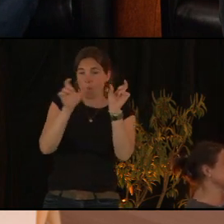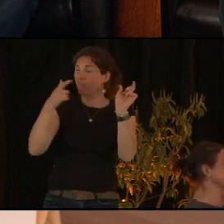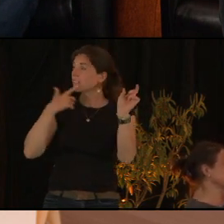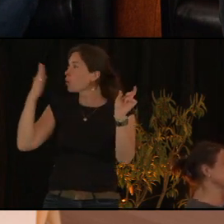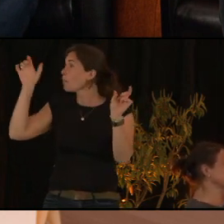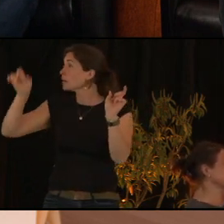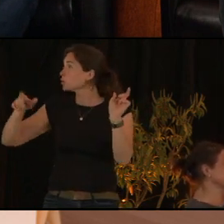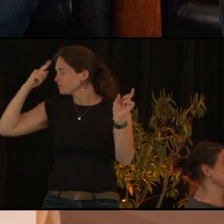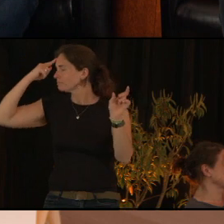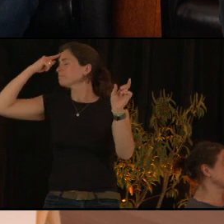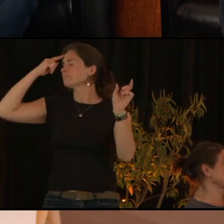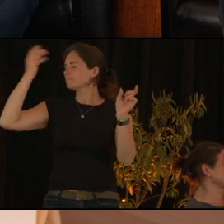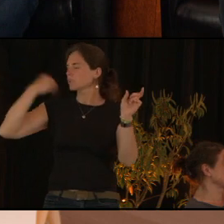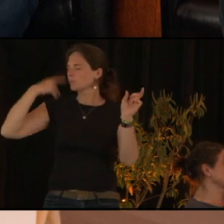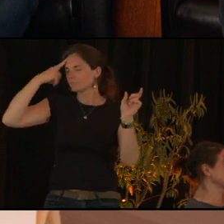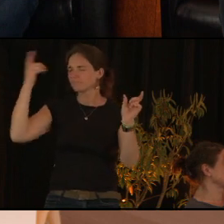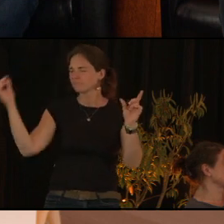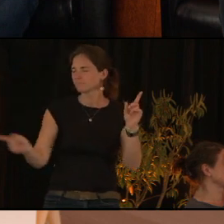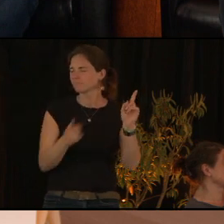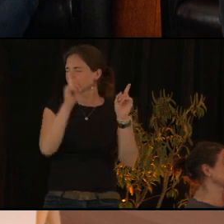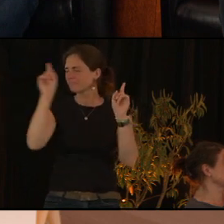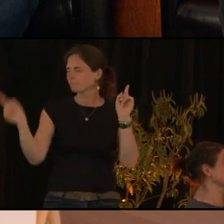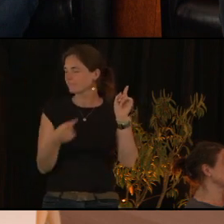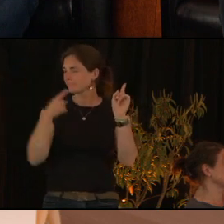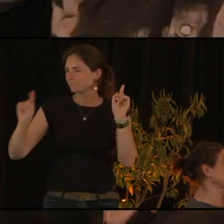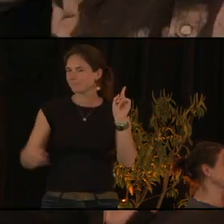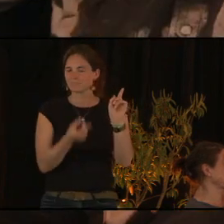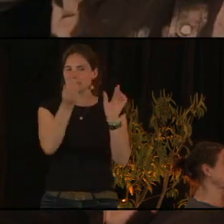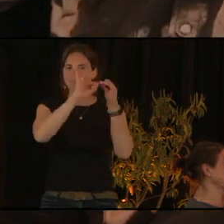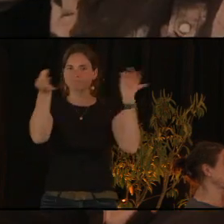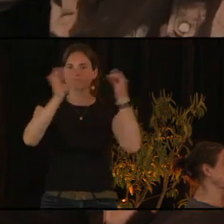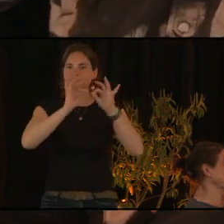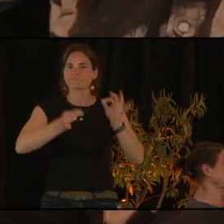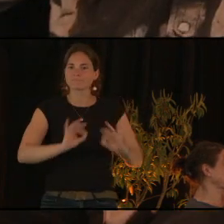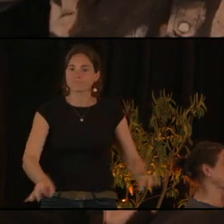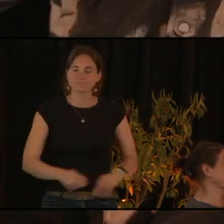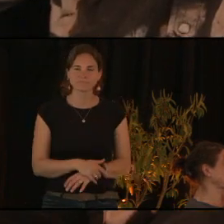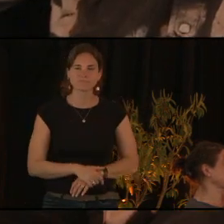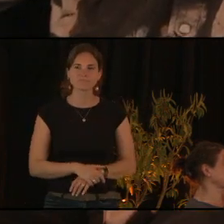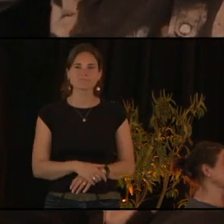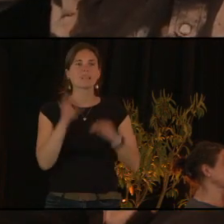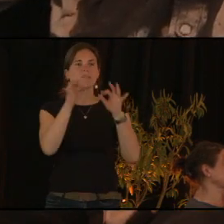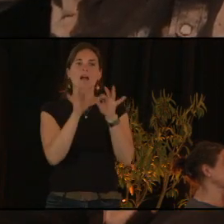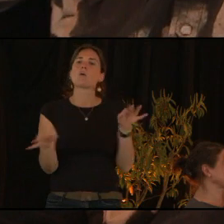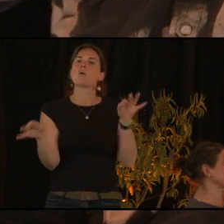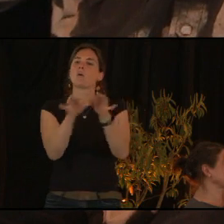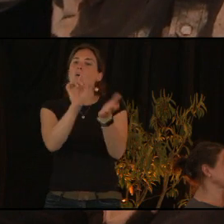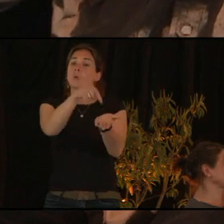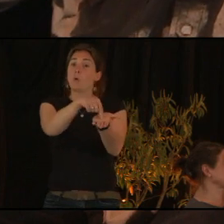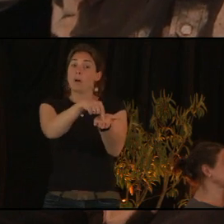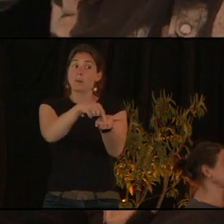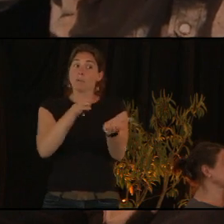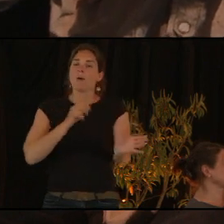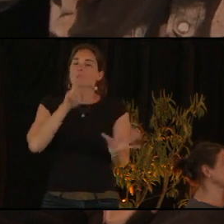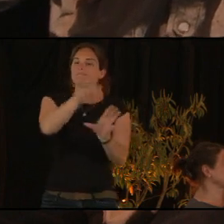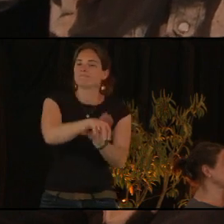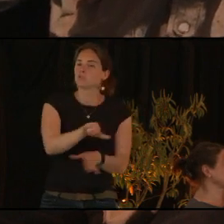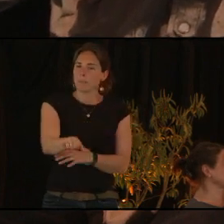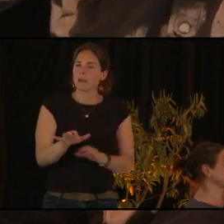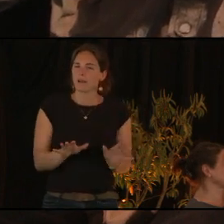échappe, plus. Il vous échappe. Et alors après, il y a quelque chose à titre personnel de formidable, c'est de pouvoir voir dans le texte soi-même ce qu'on ne savait